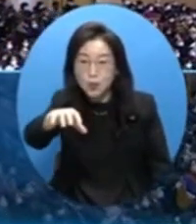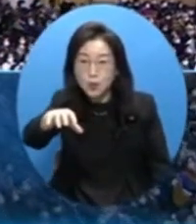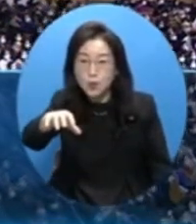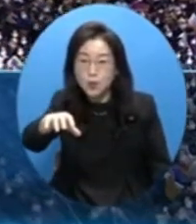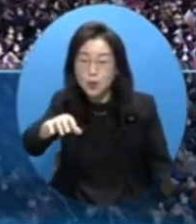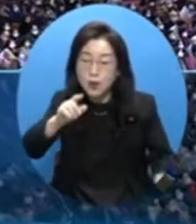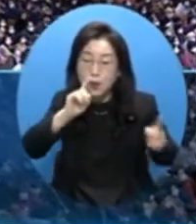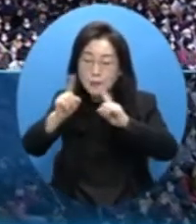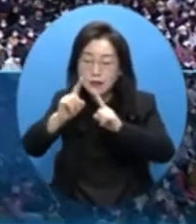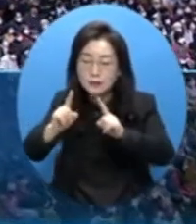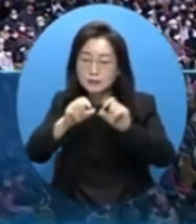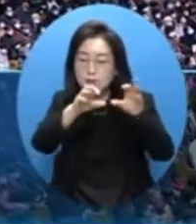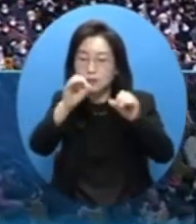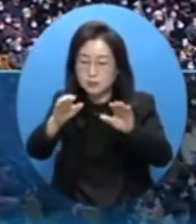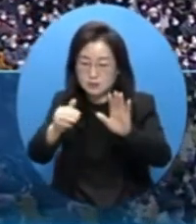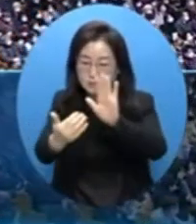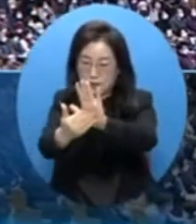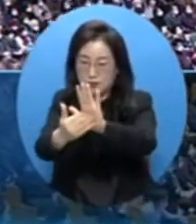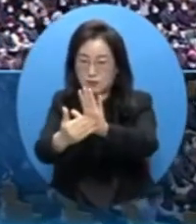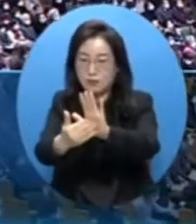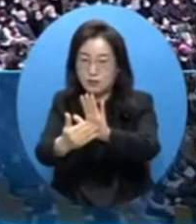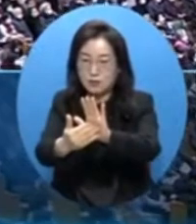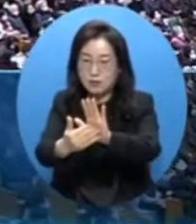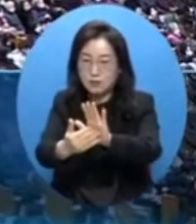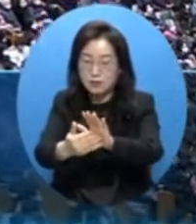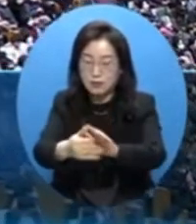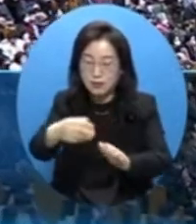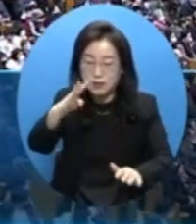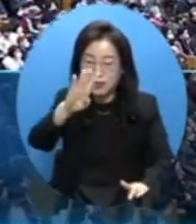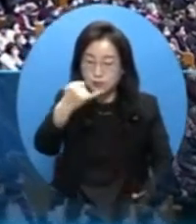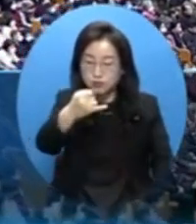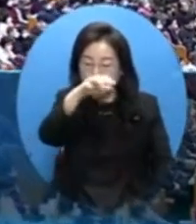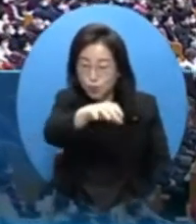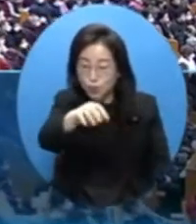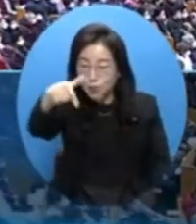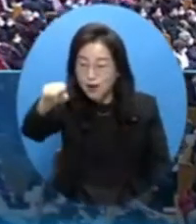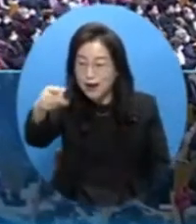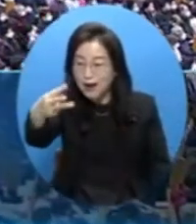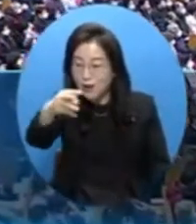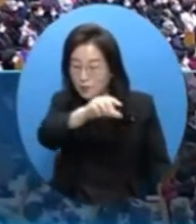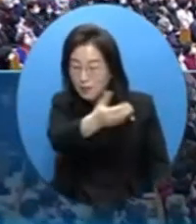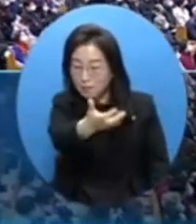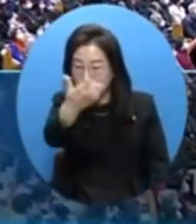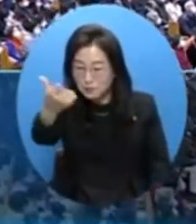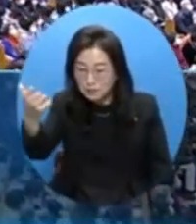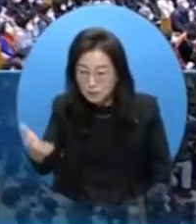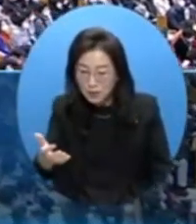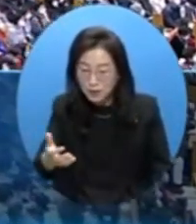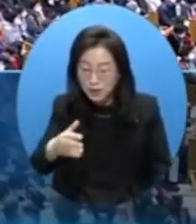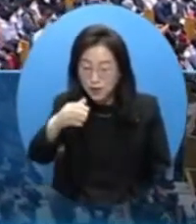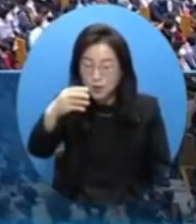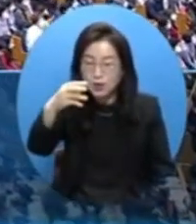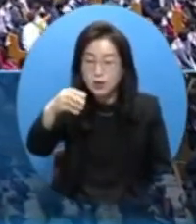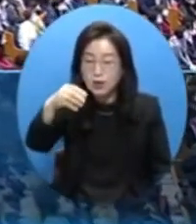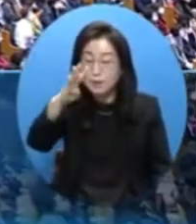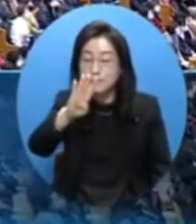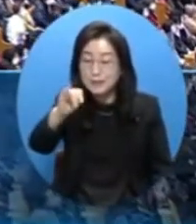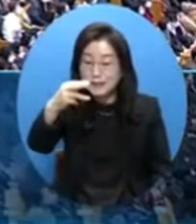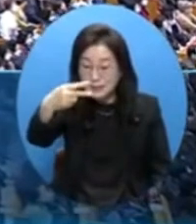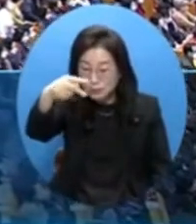전하지 못하게 하시거늘 그들이 부르기아와 갈라디아 땅으로 다녀가 무시 앞에 이르러 비도니아로